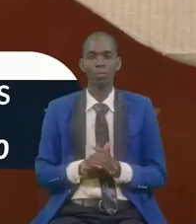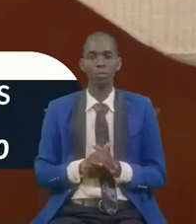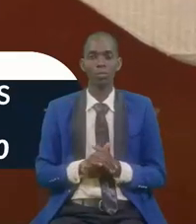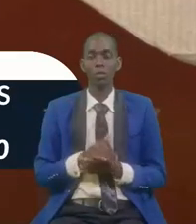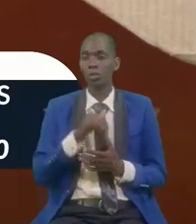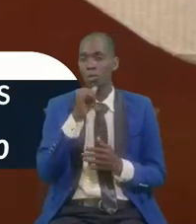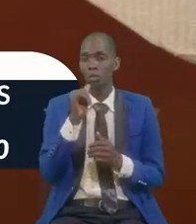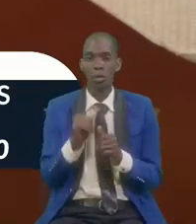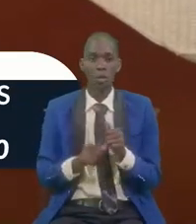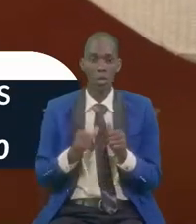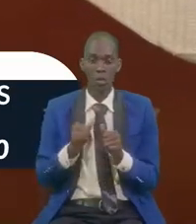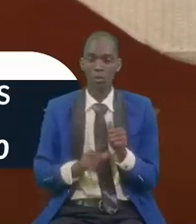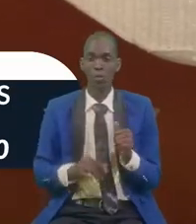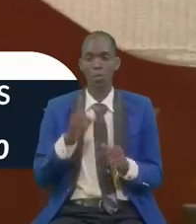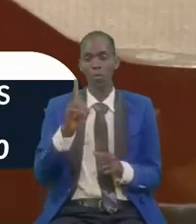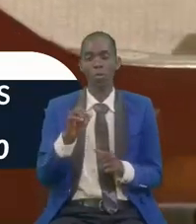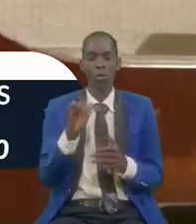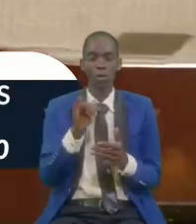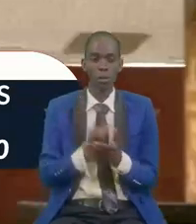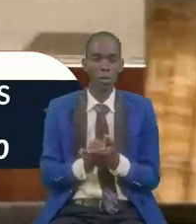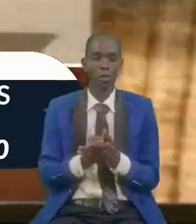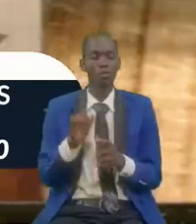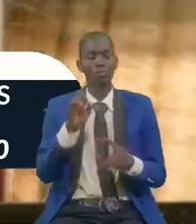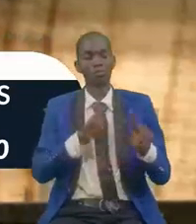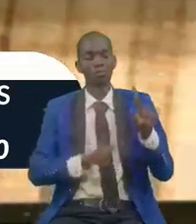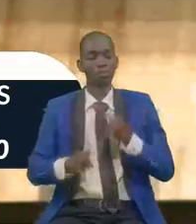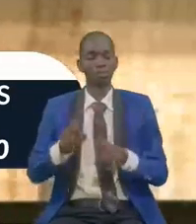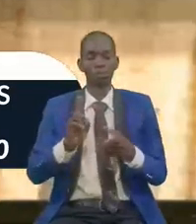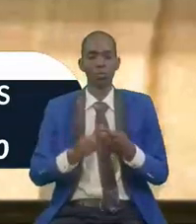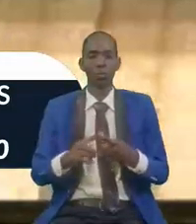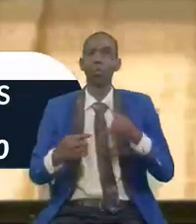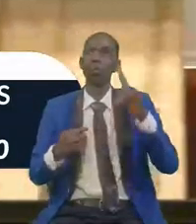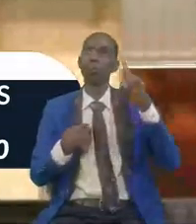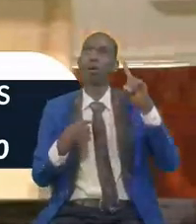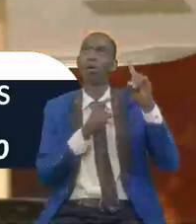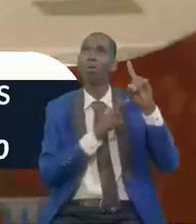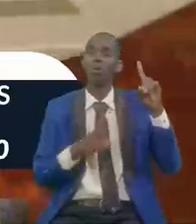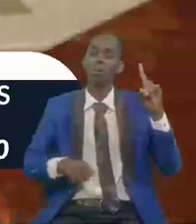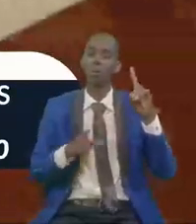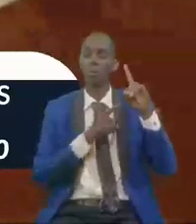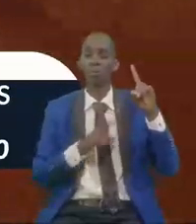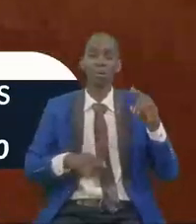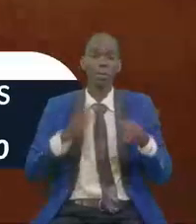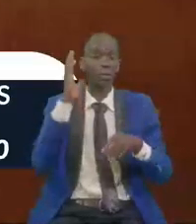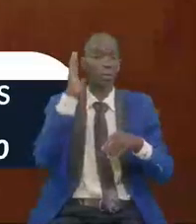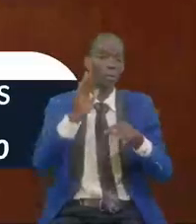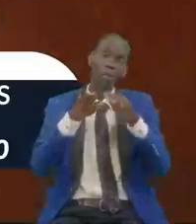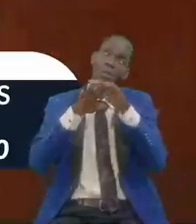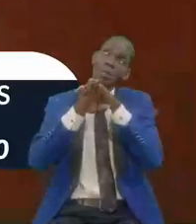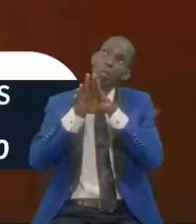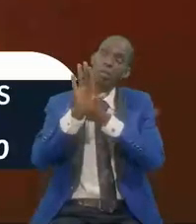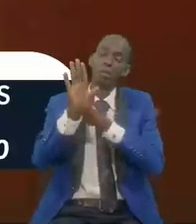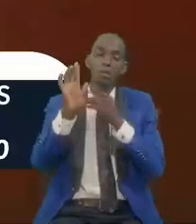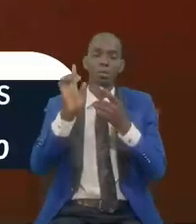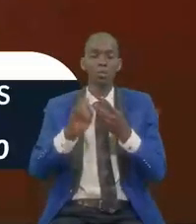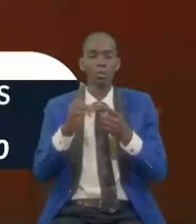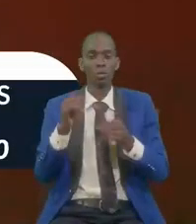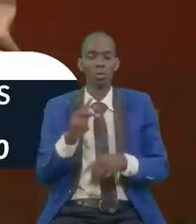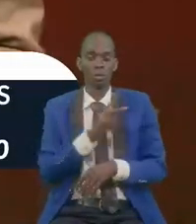Ceux qui me disent Seigneur, Seigneur, n'entreront pas tous dans le royaume des